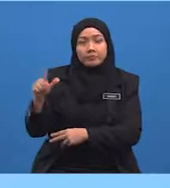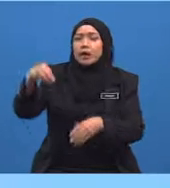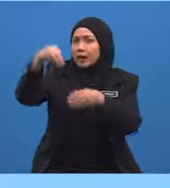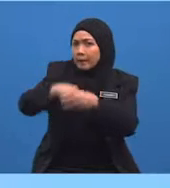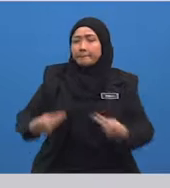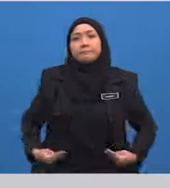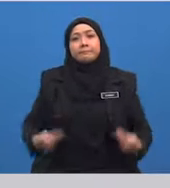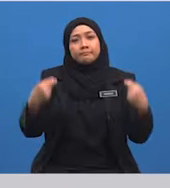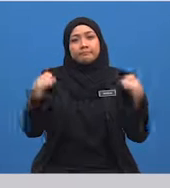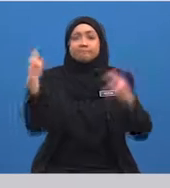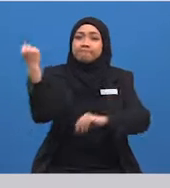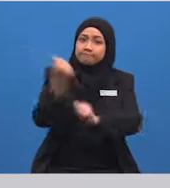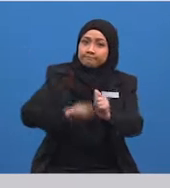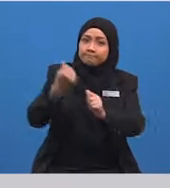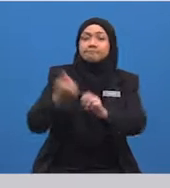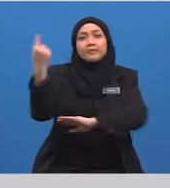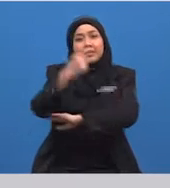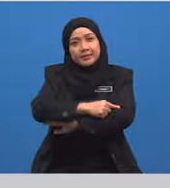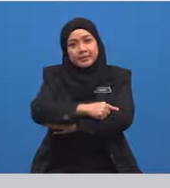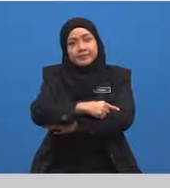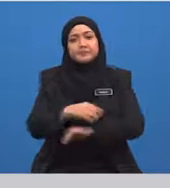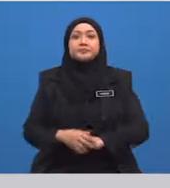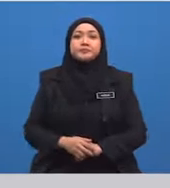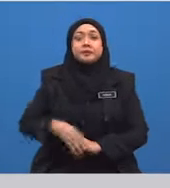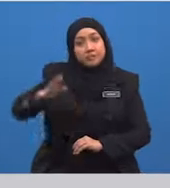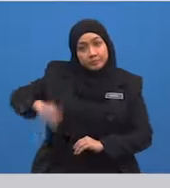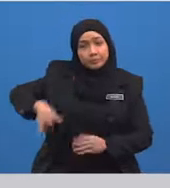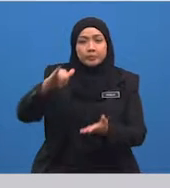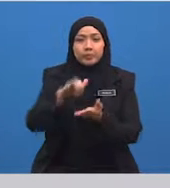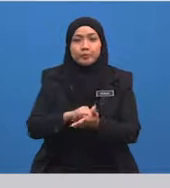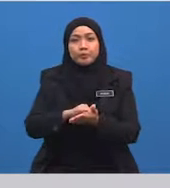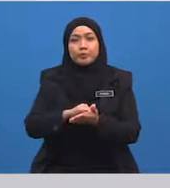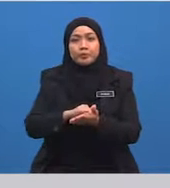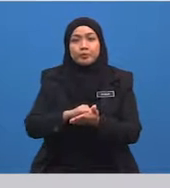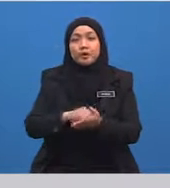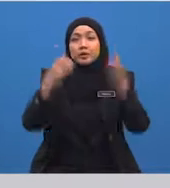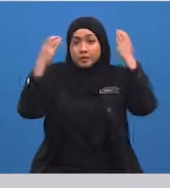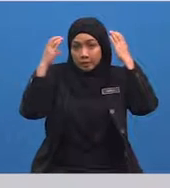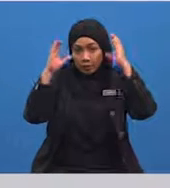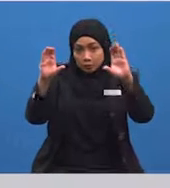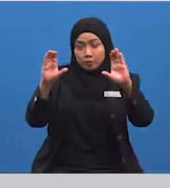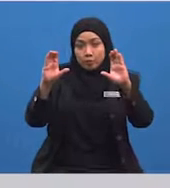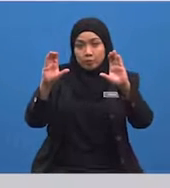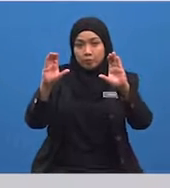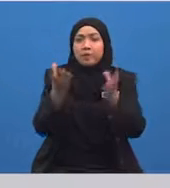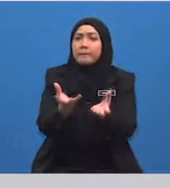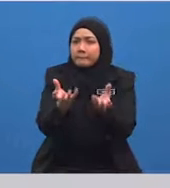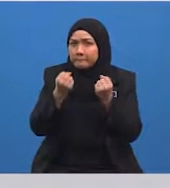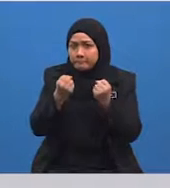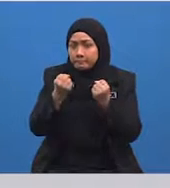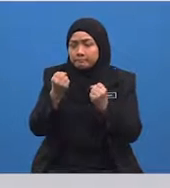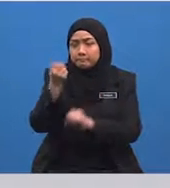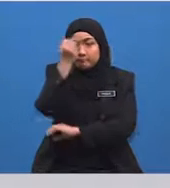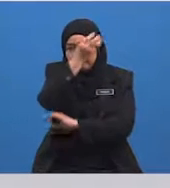harian. Sebelum cikgu menerangkan mengenai proses penetralan dengan lebih lanjut,